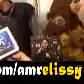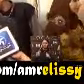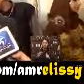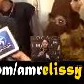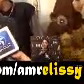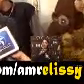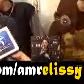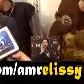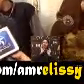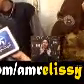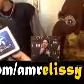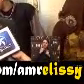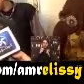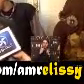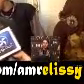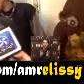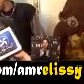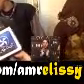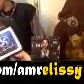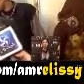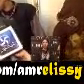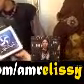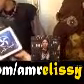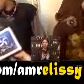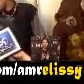بمصر.